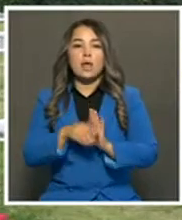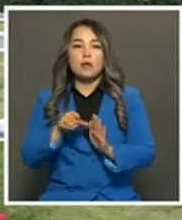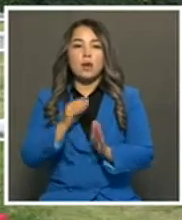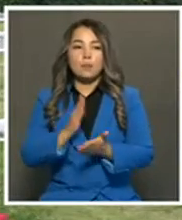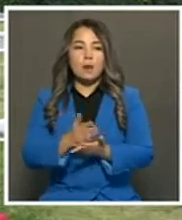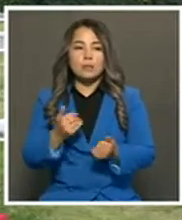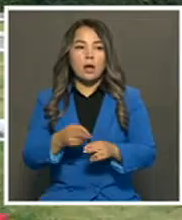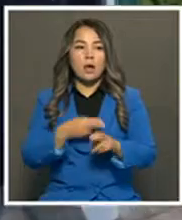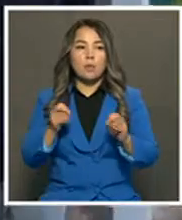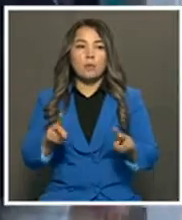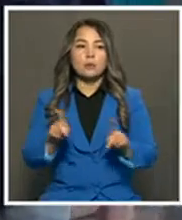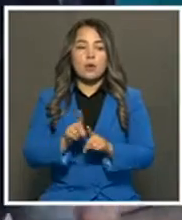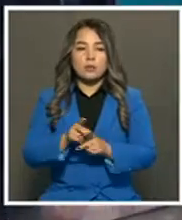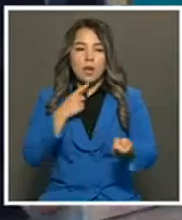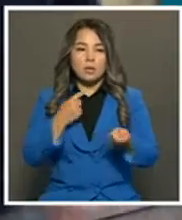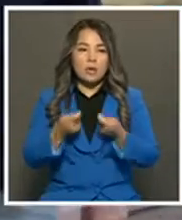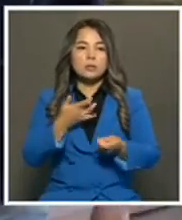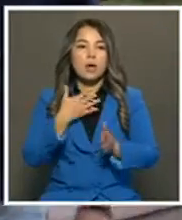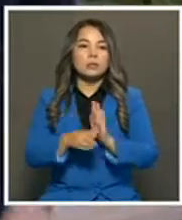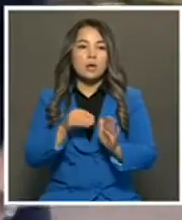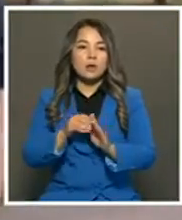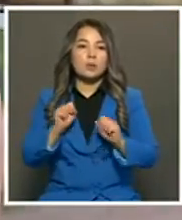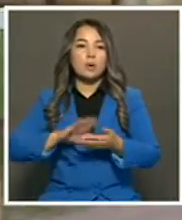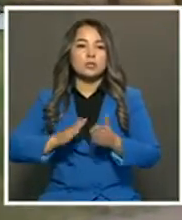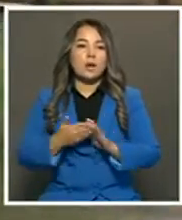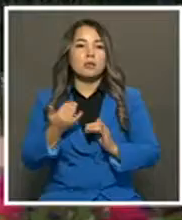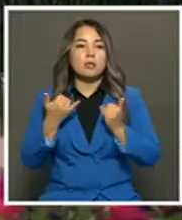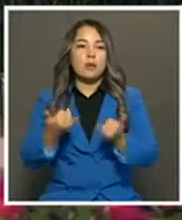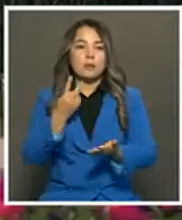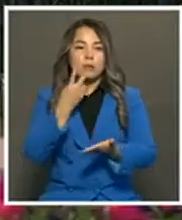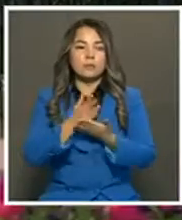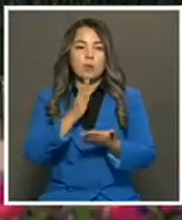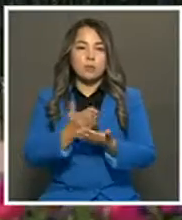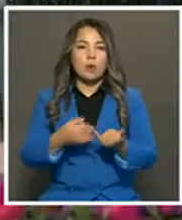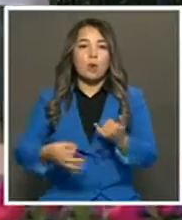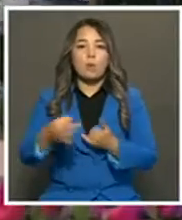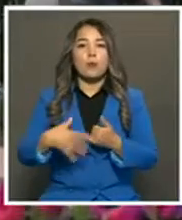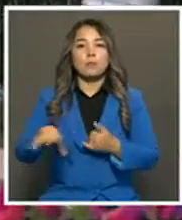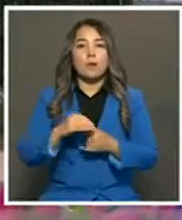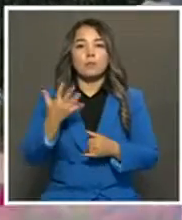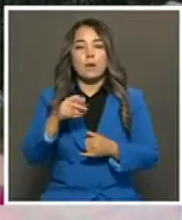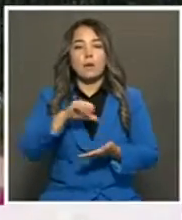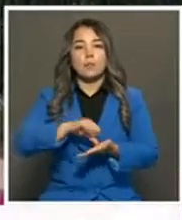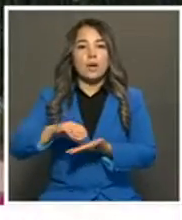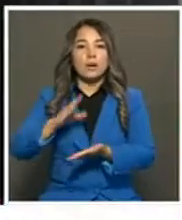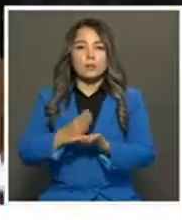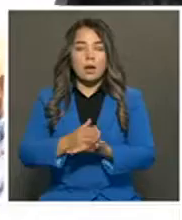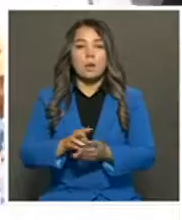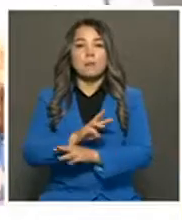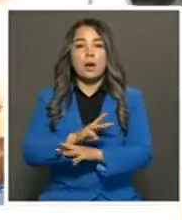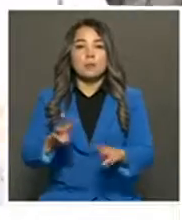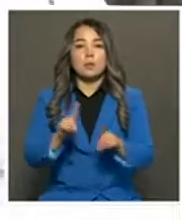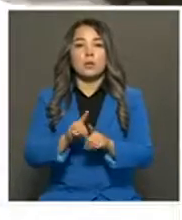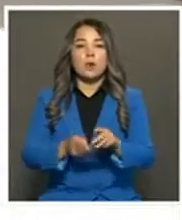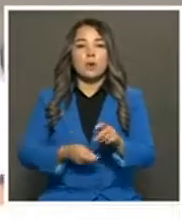Олардың қауіпсіздік шараларын сақтай отырып, дауыс берулеріне жағдай жасалмақ. Осы уақытқа дейін облыста 5 үміткер тіркелді. Екеуін мәслихаттар